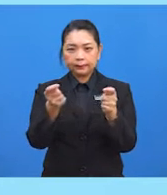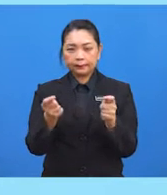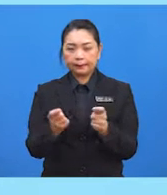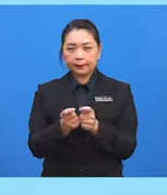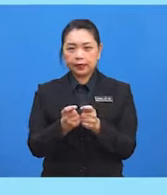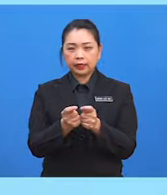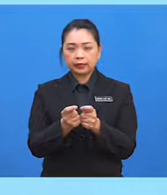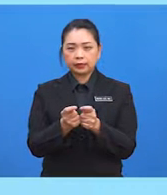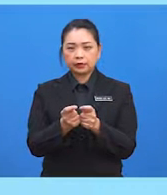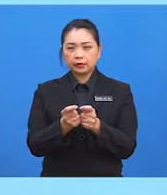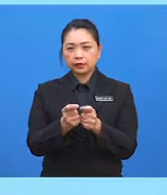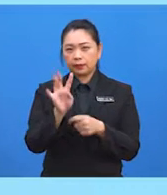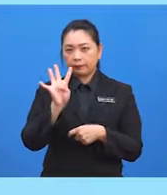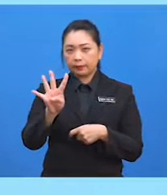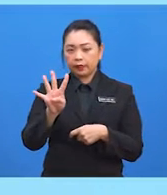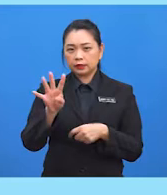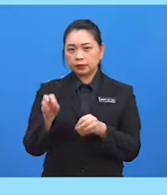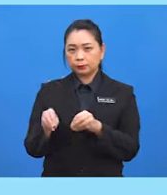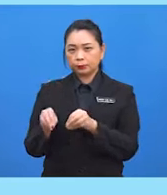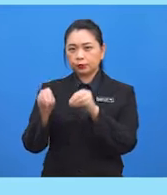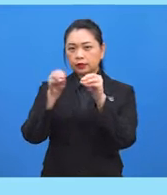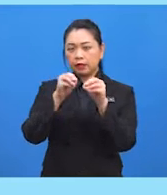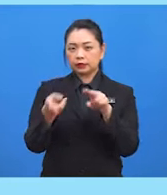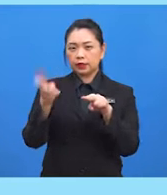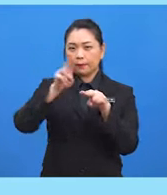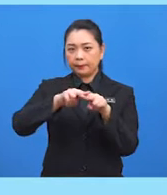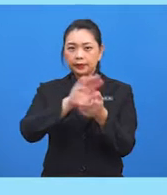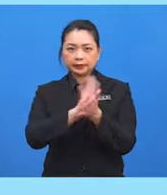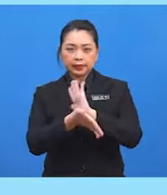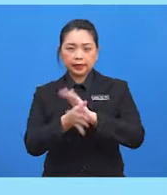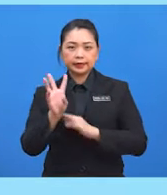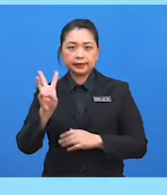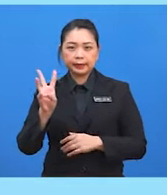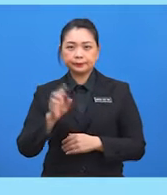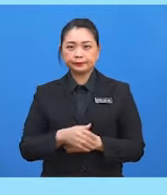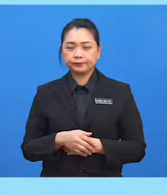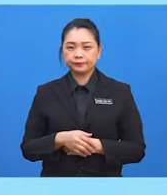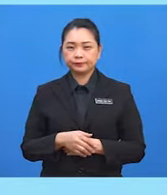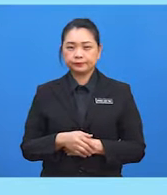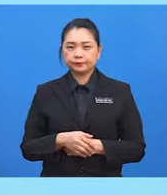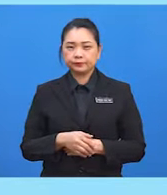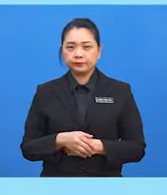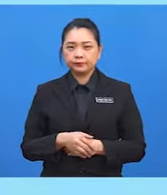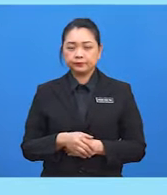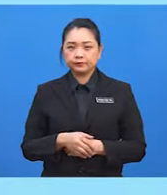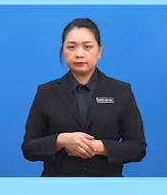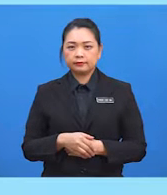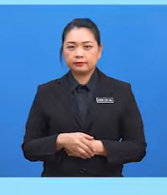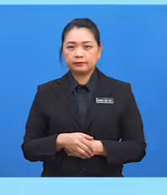angka 5, dibundarkan menjadi 6. Seterusnya,